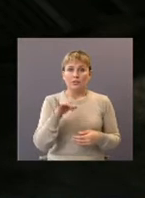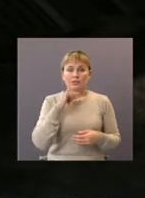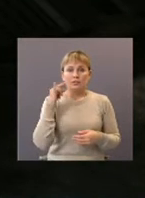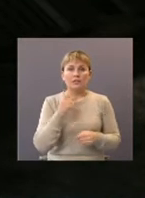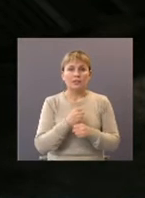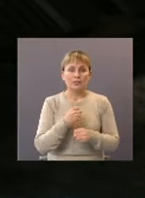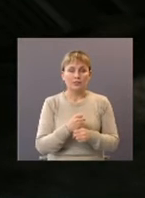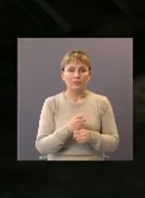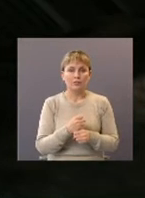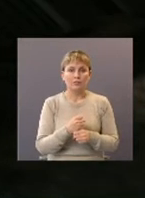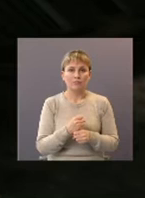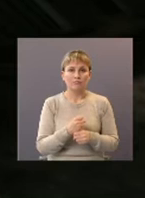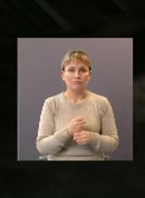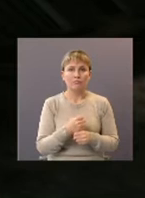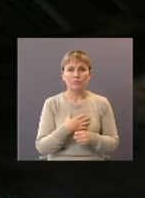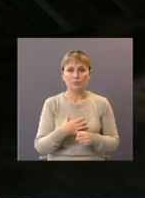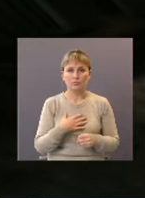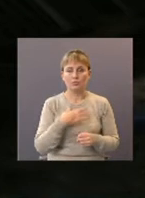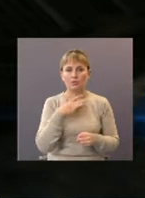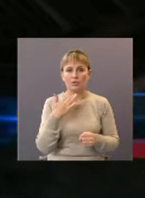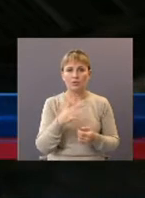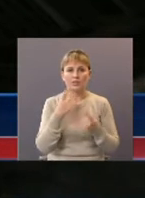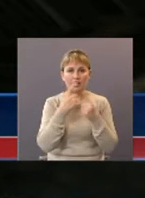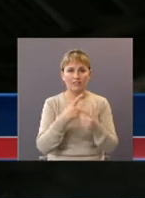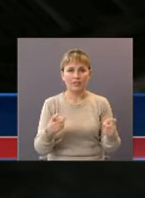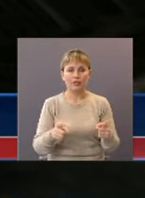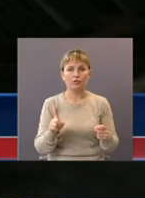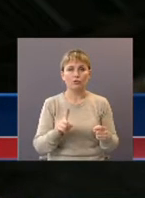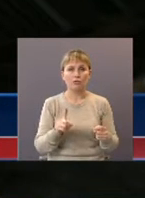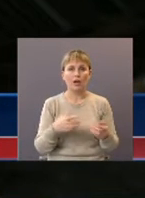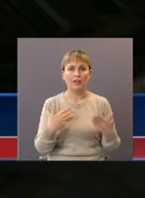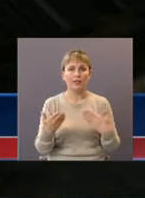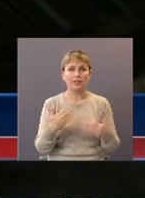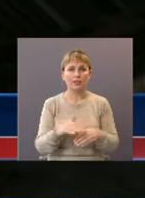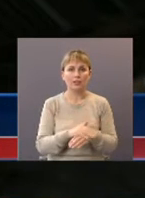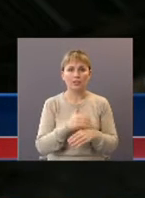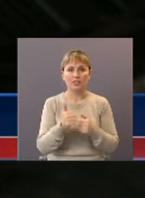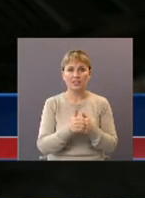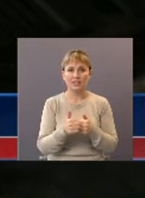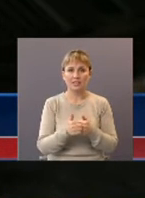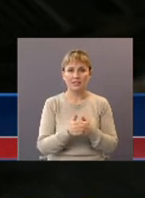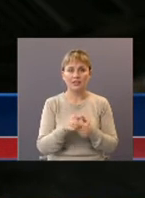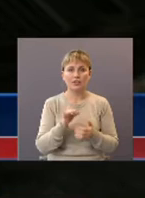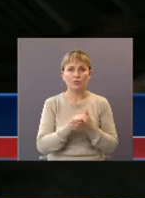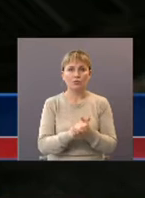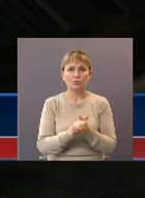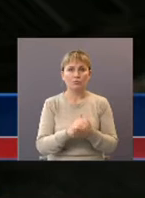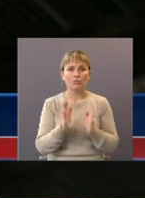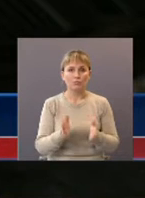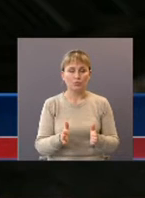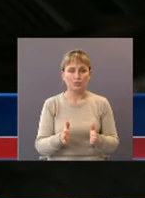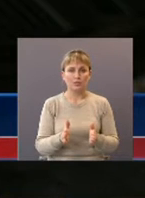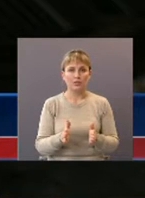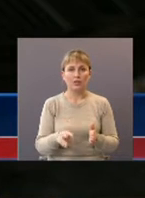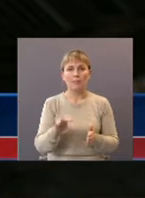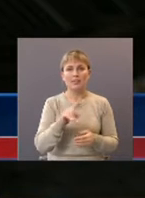сделал немало многозначительных заявлений о том, что все-таки отношения добрососедства и дружбы будут превалировать.